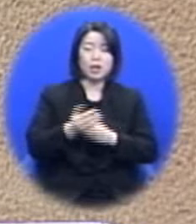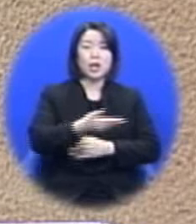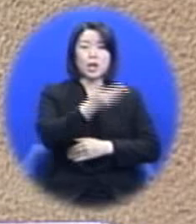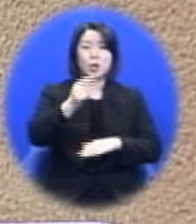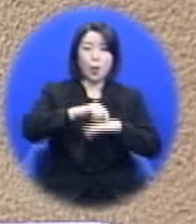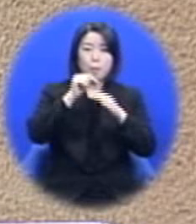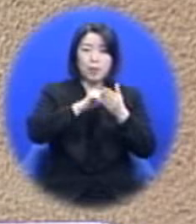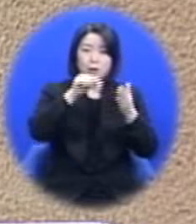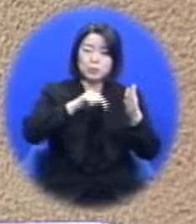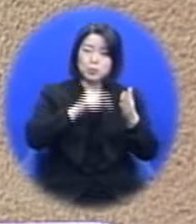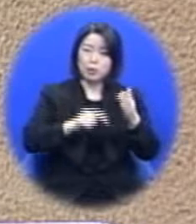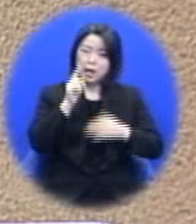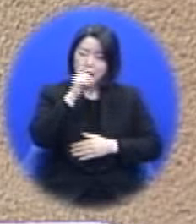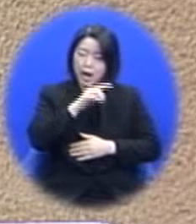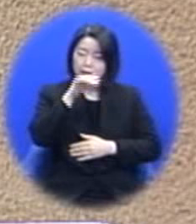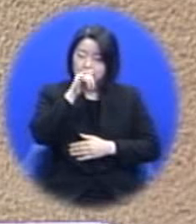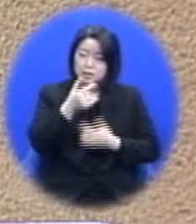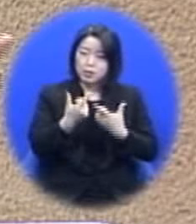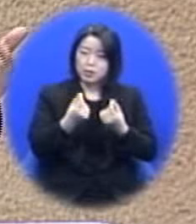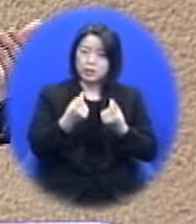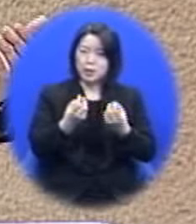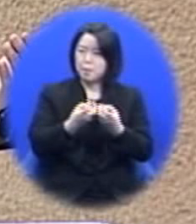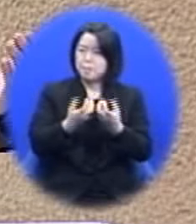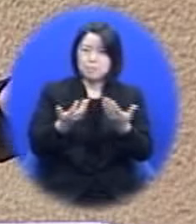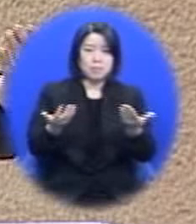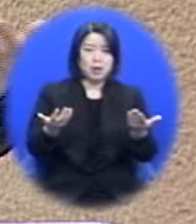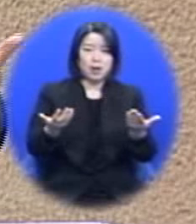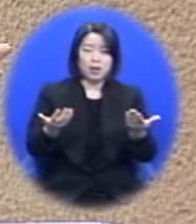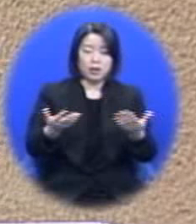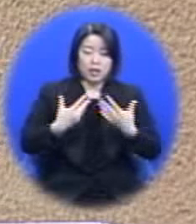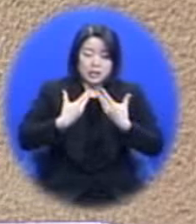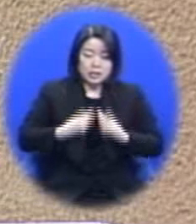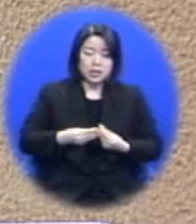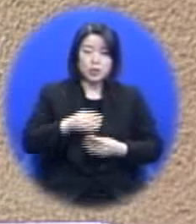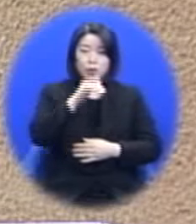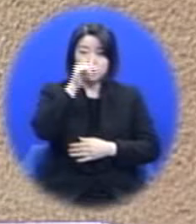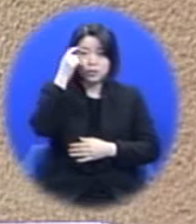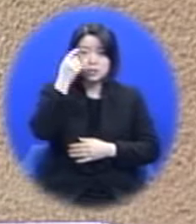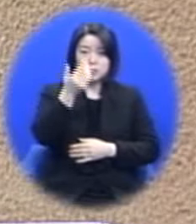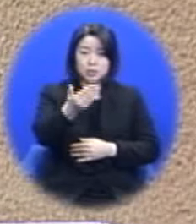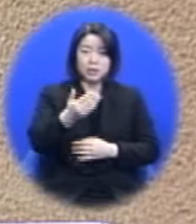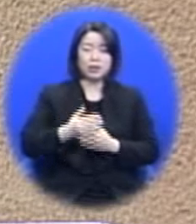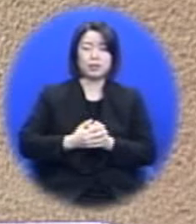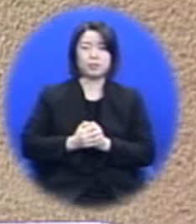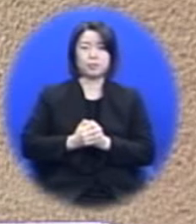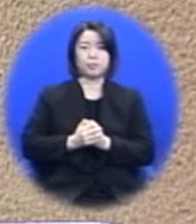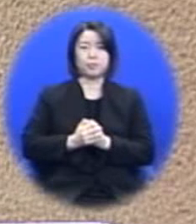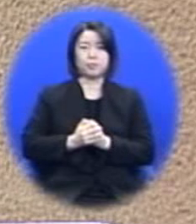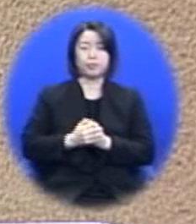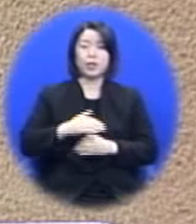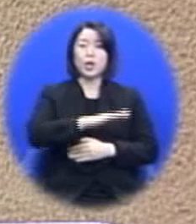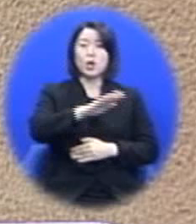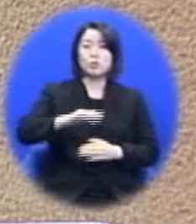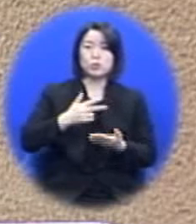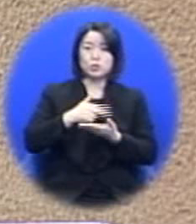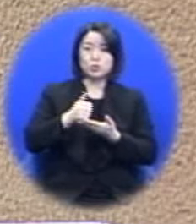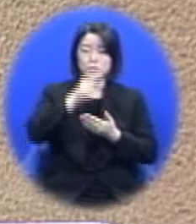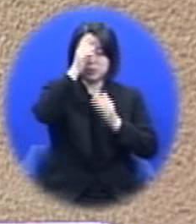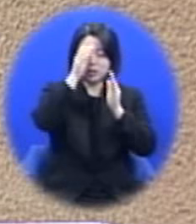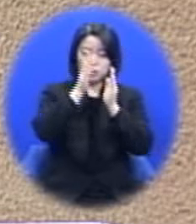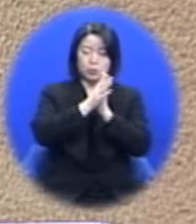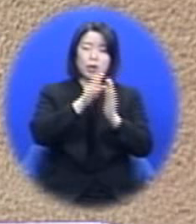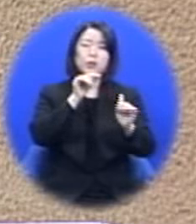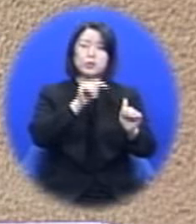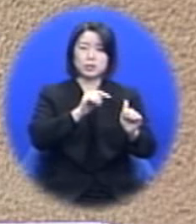같아서 어떻게 할 줄 몰라서 지금 좌절하고 있는 분이 있습니까? 우리 주님이 기도하라고 하신